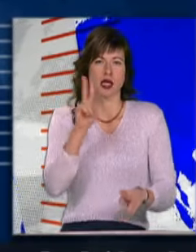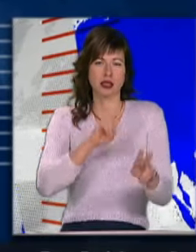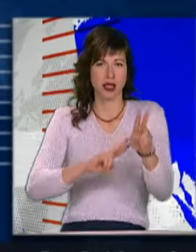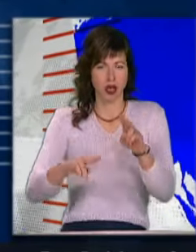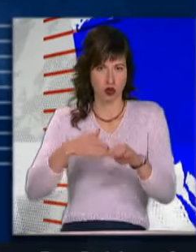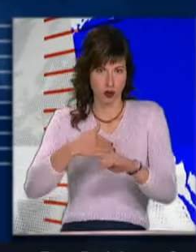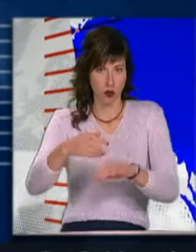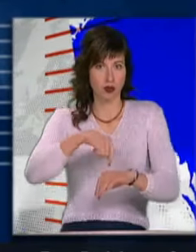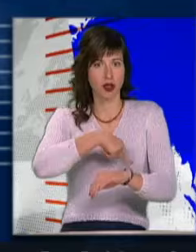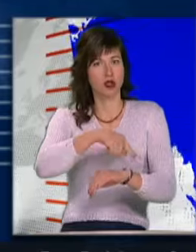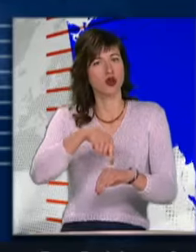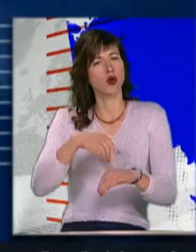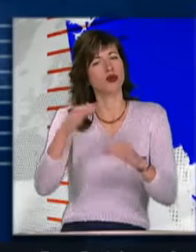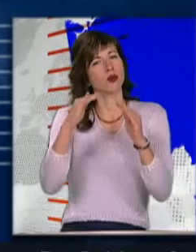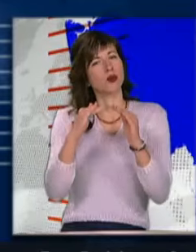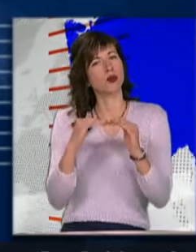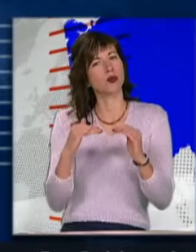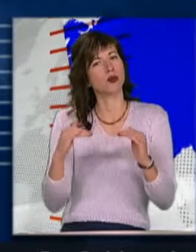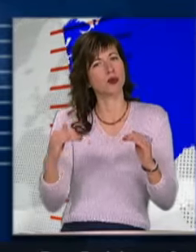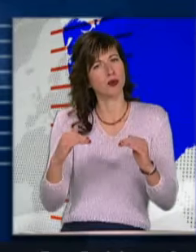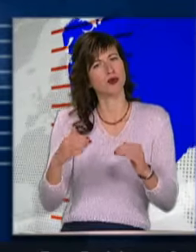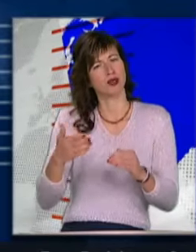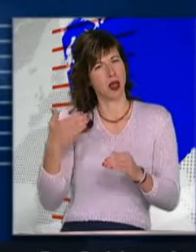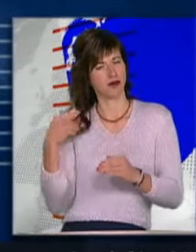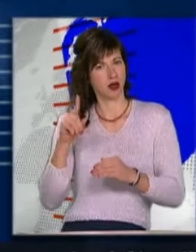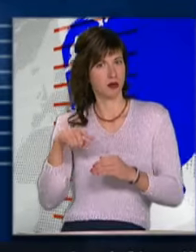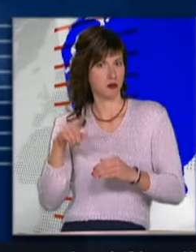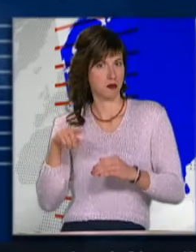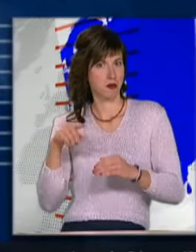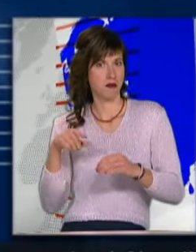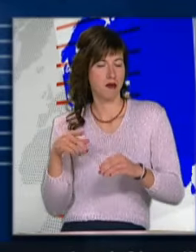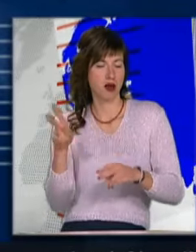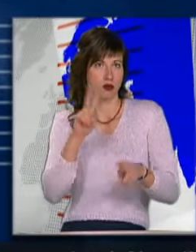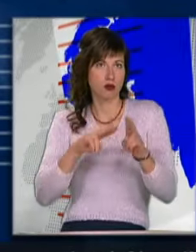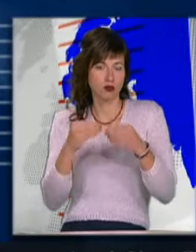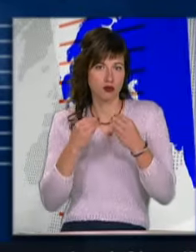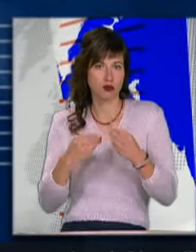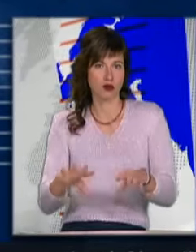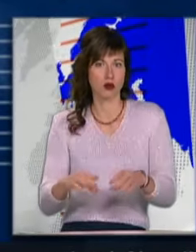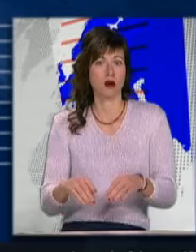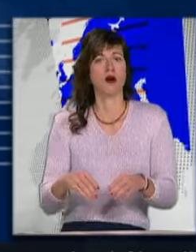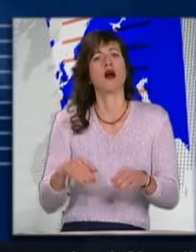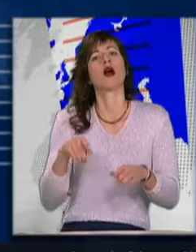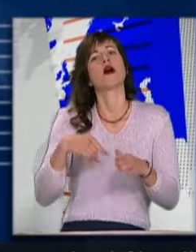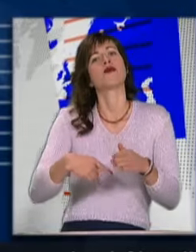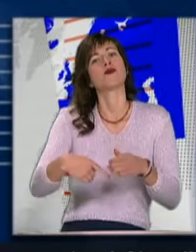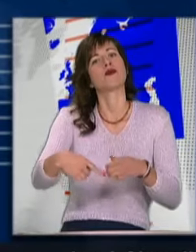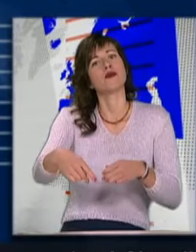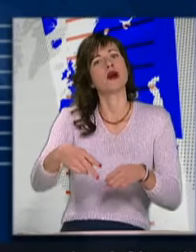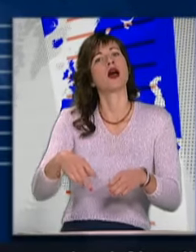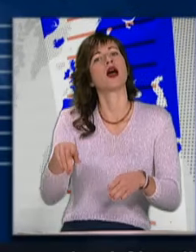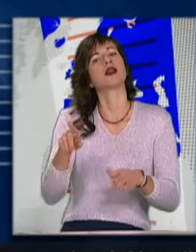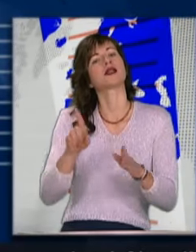ύφεση θα παρουσιάσουν τις επόμενες ώρες τα έντονα καιρικά φαινόμενα που πλήττουν την κρήτη τα τελευταία 24ωρα κύριο χαρακτηριστικό του που θα